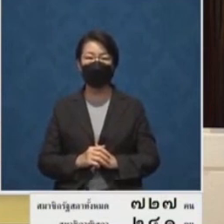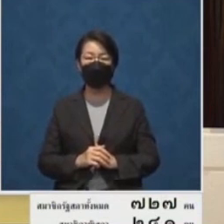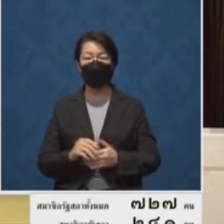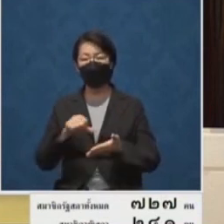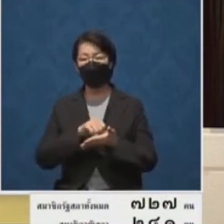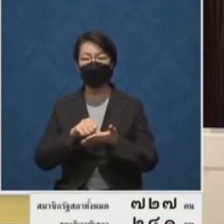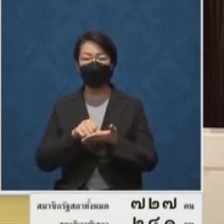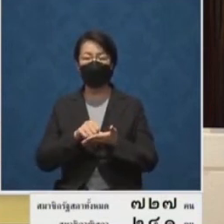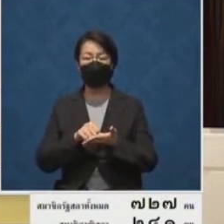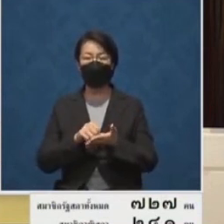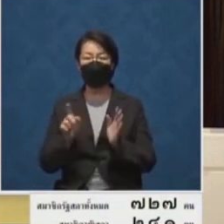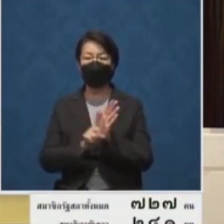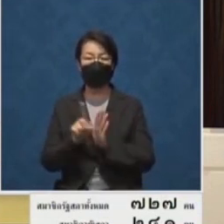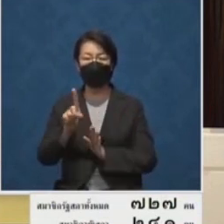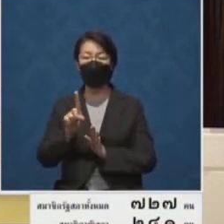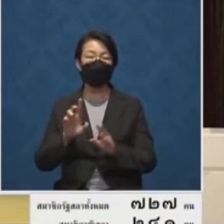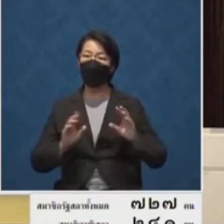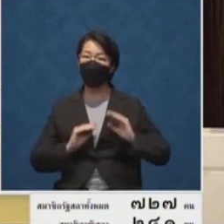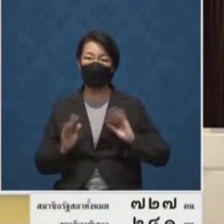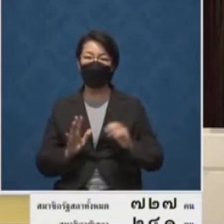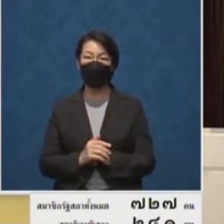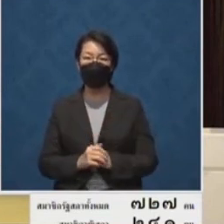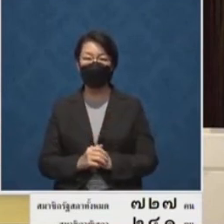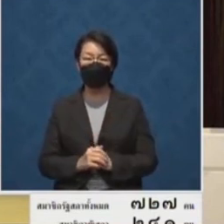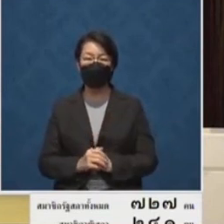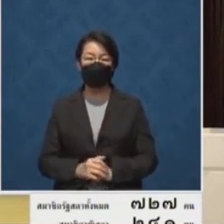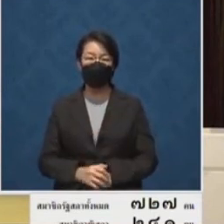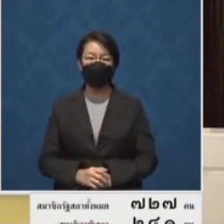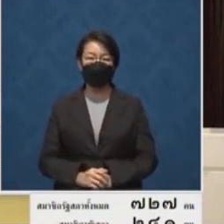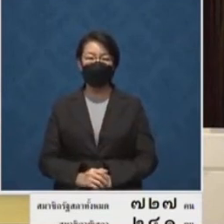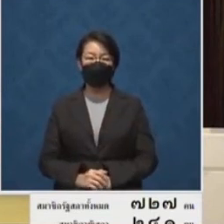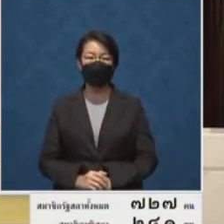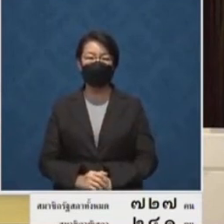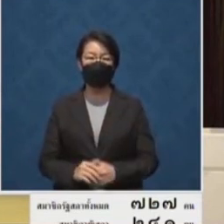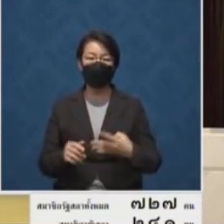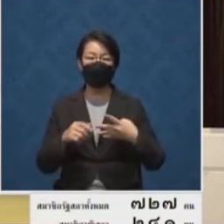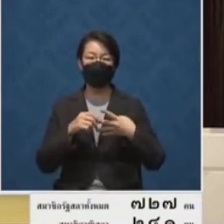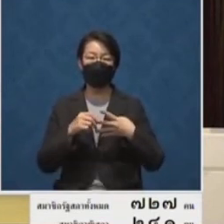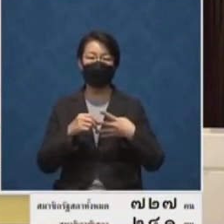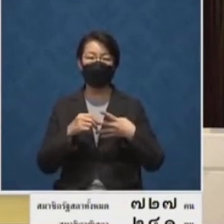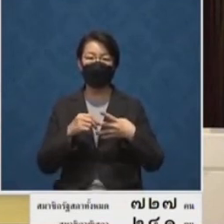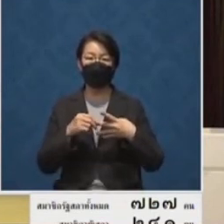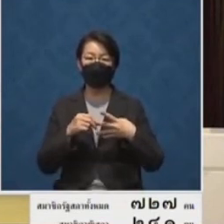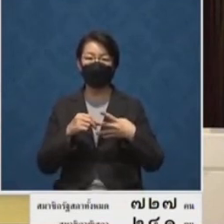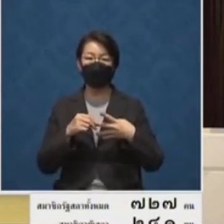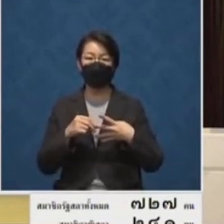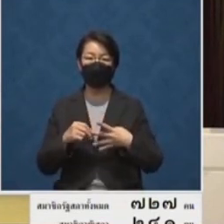หลักการร่างรัฐธรรมนูญแห่งราชอาณาจักรไทยแก้ไขเพิ่มเติมฉบับที่1นะครับ